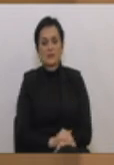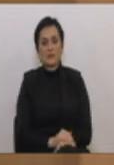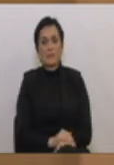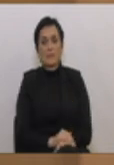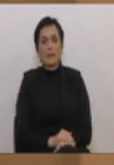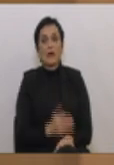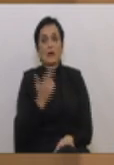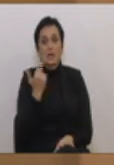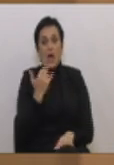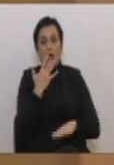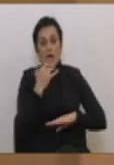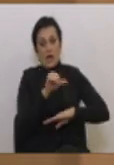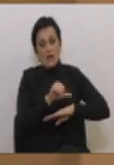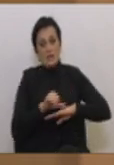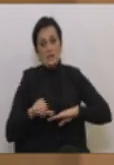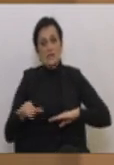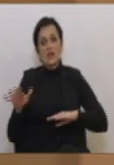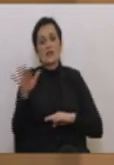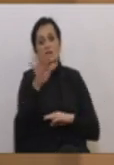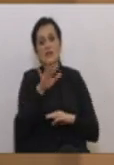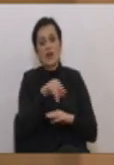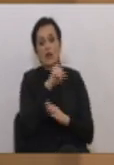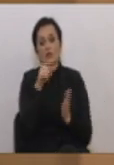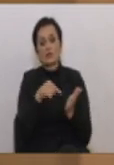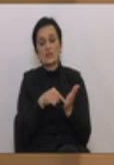Და საგარეო საკითხებთან მიმართებაში